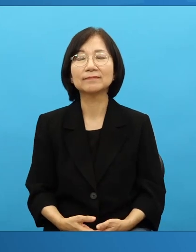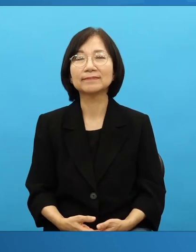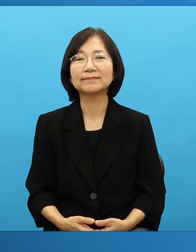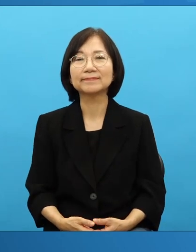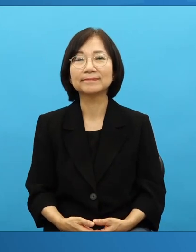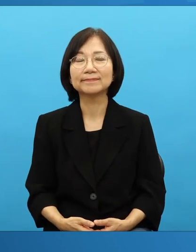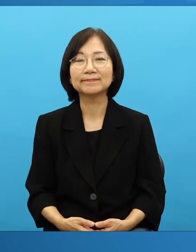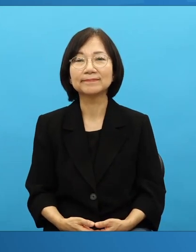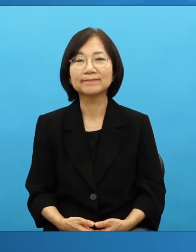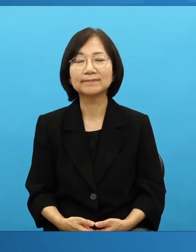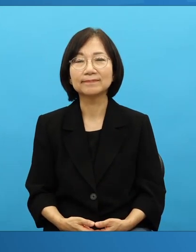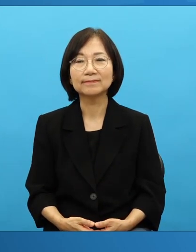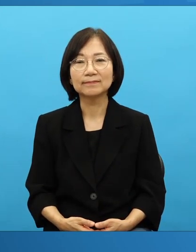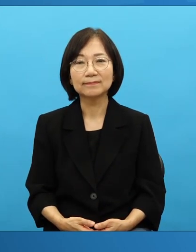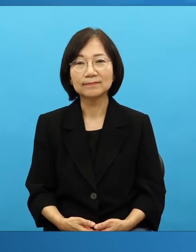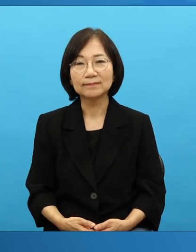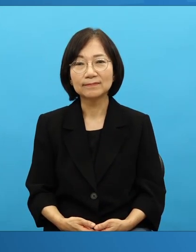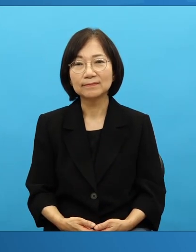그래서